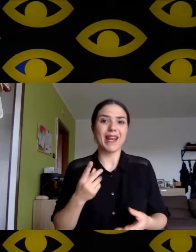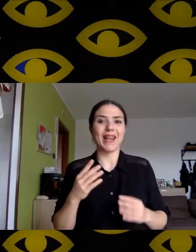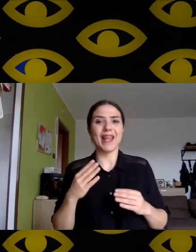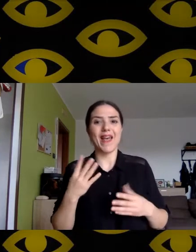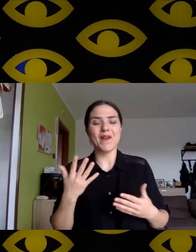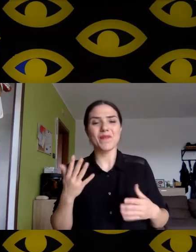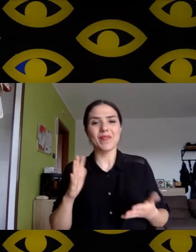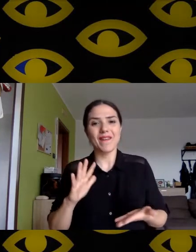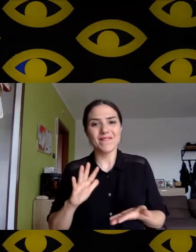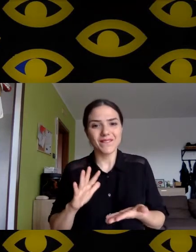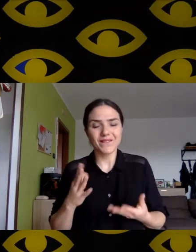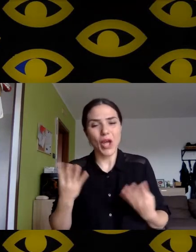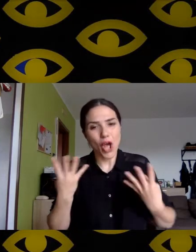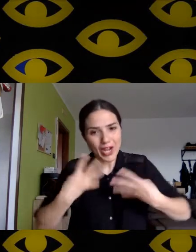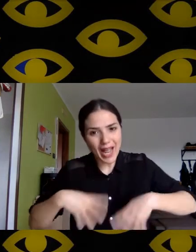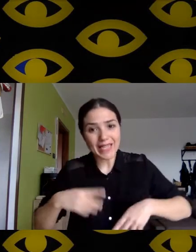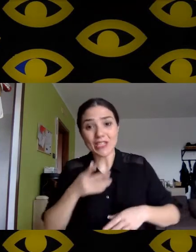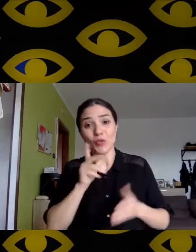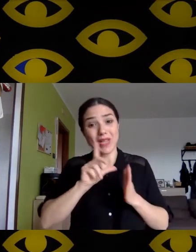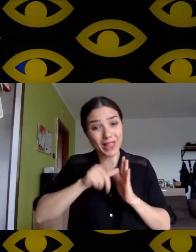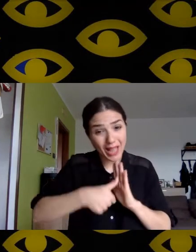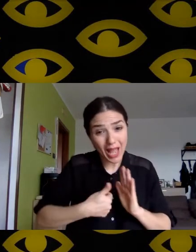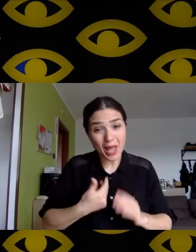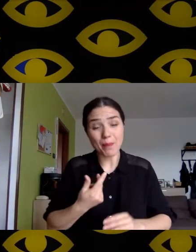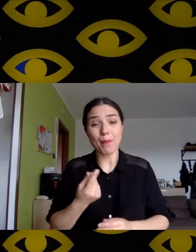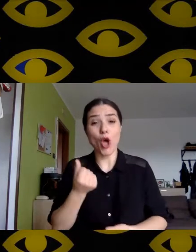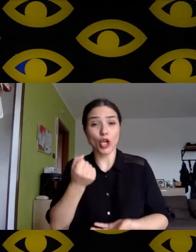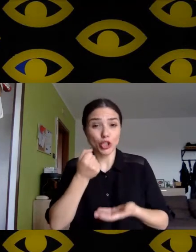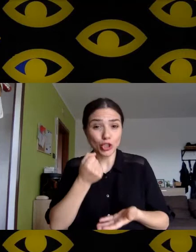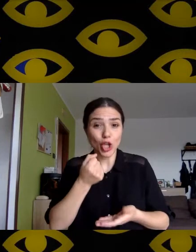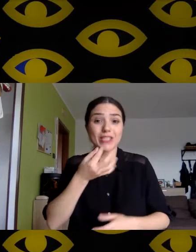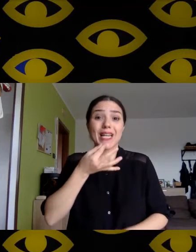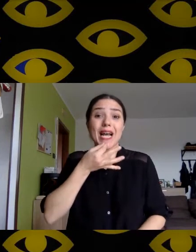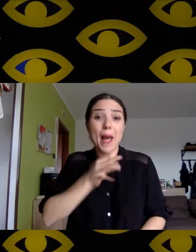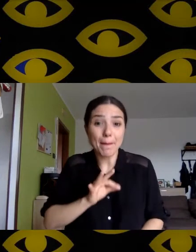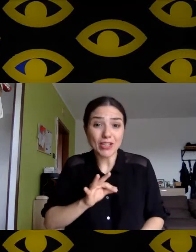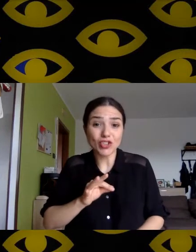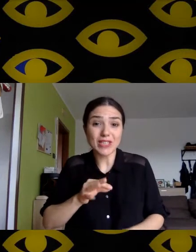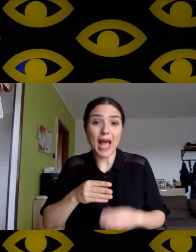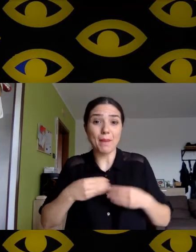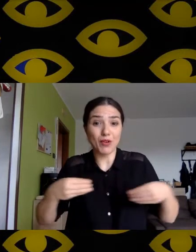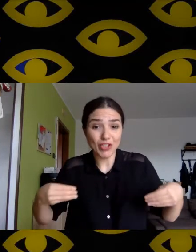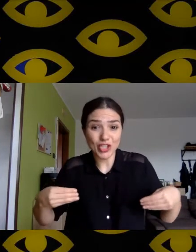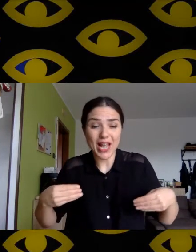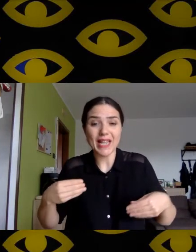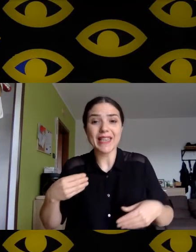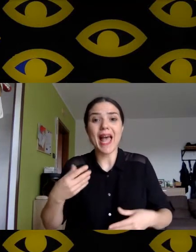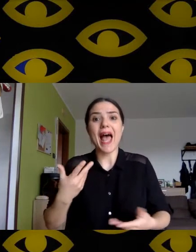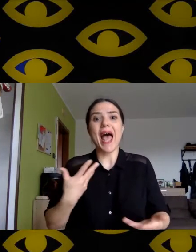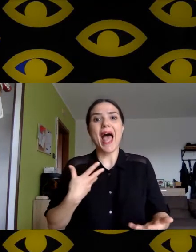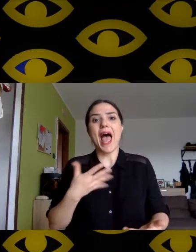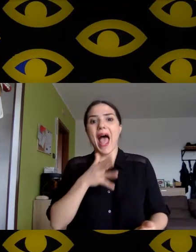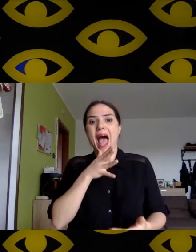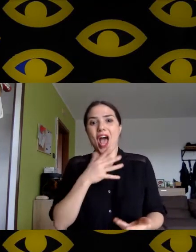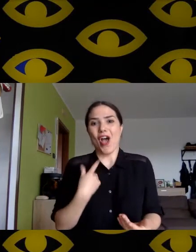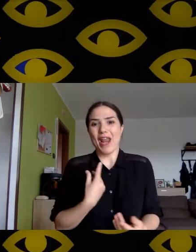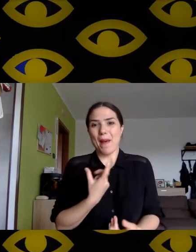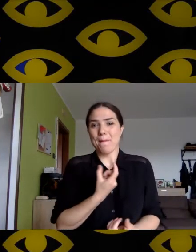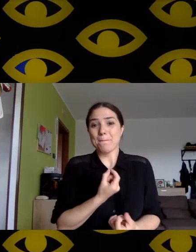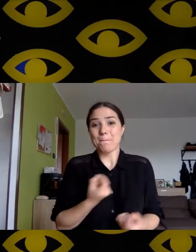vuole tempo, ci vogliono delle risorse, delle capacità. E quindi questo vuole essere anche un appello alle persone che ci stanno seguendo